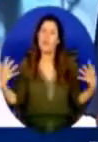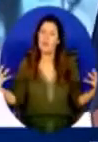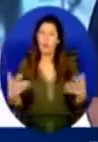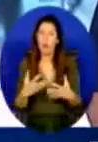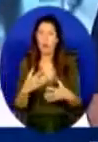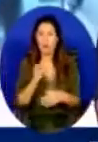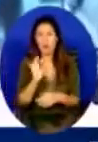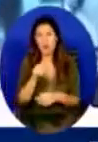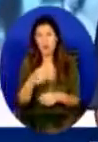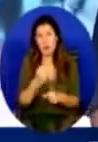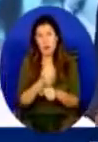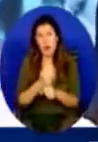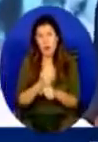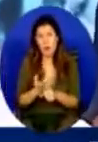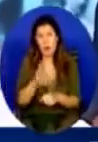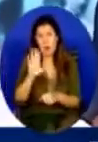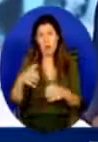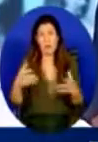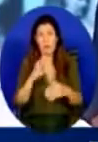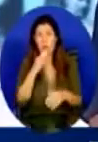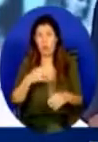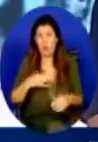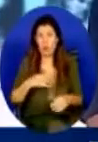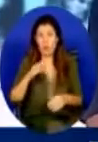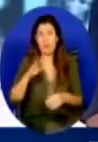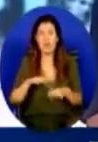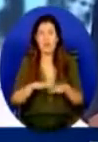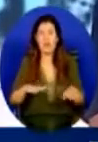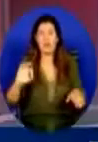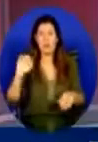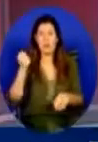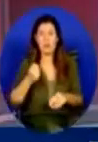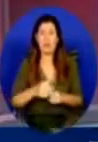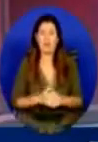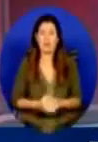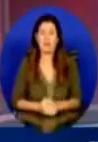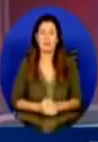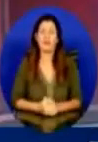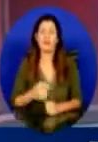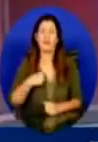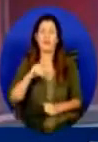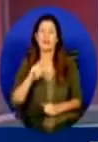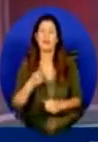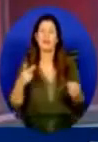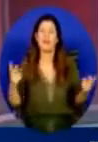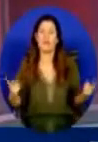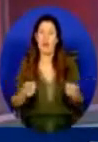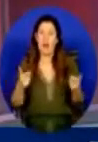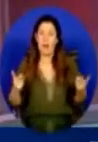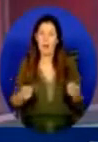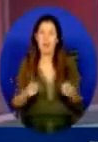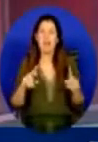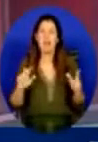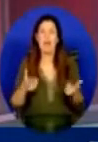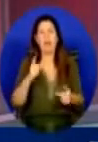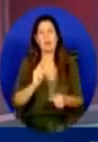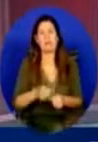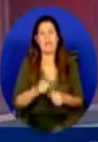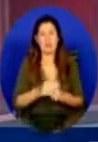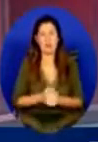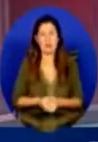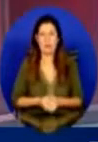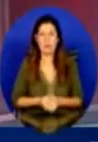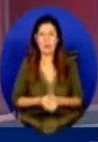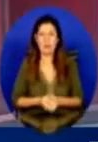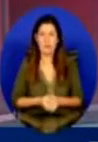גם בצמרת, בתנועת הנוער שלי, גם במועצה הציונית. אז למה, אני שוב מחפשת את הלמה צריך הזה. כלומר, למה